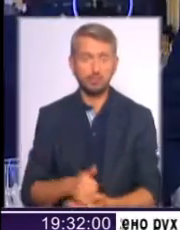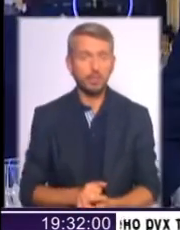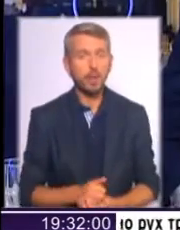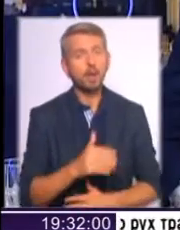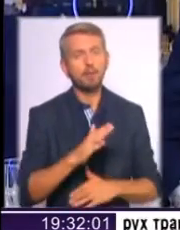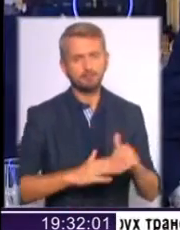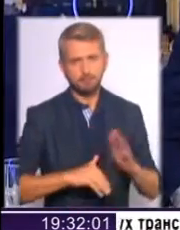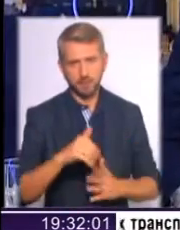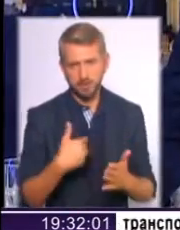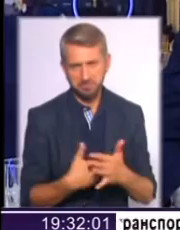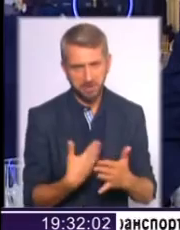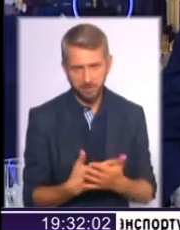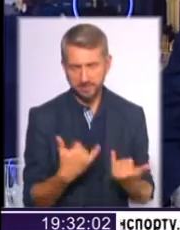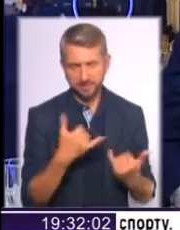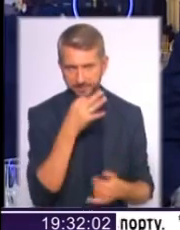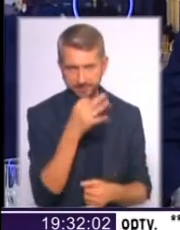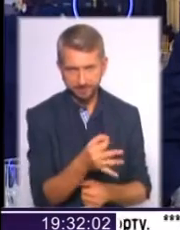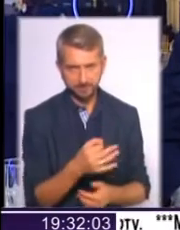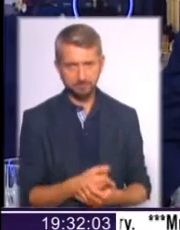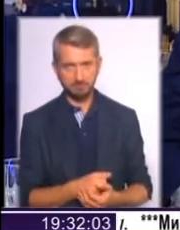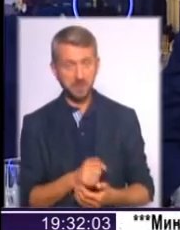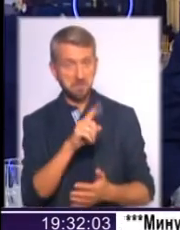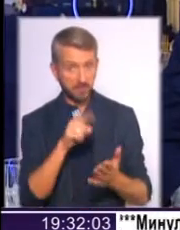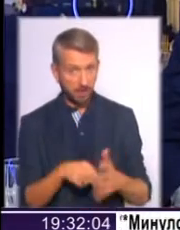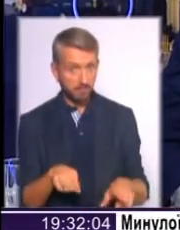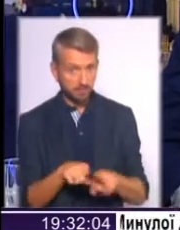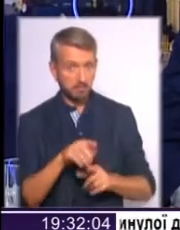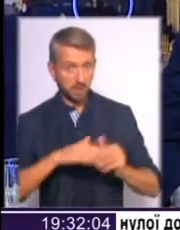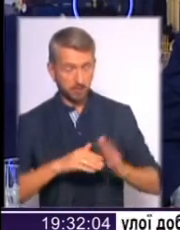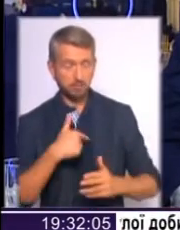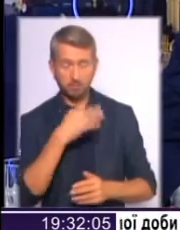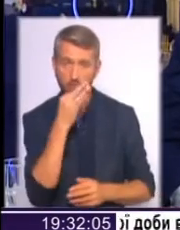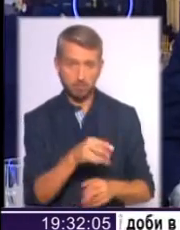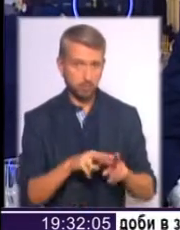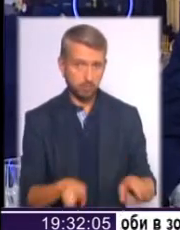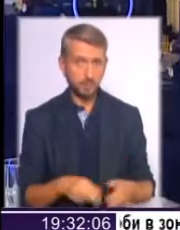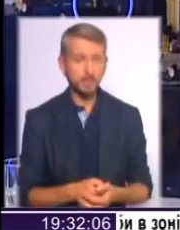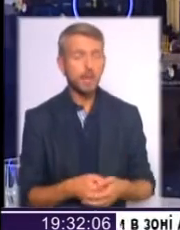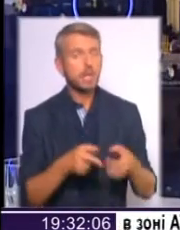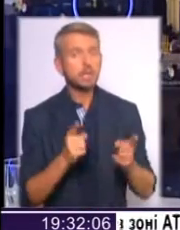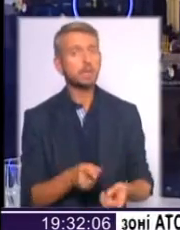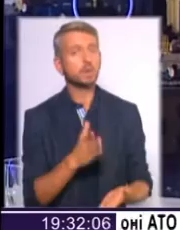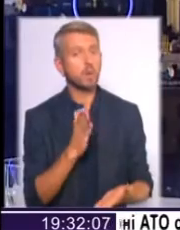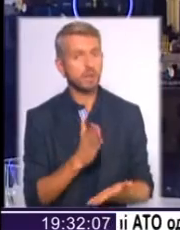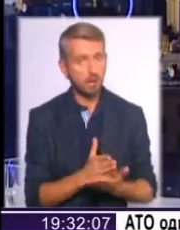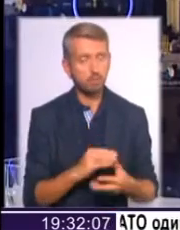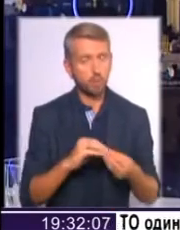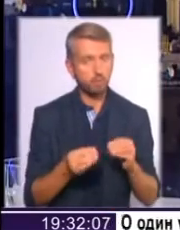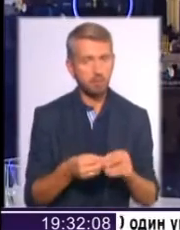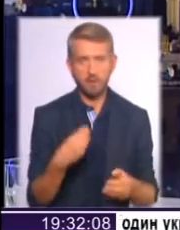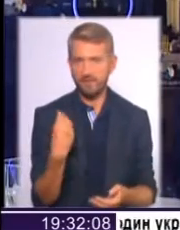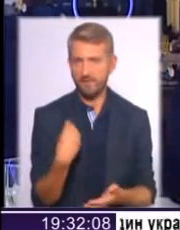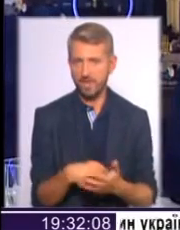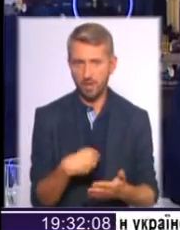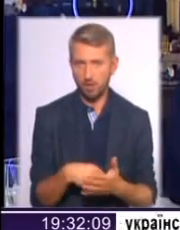Практичний. Якщо практичне питання, то і відповідь така ж сама. Так. Значить, дійсно, є проблеми фінансового